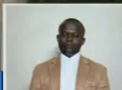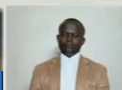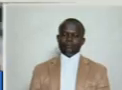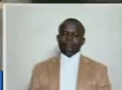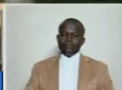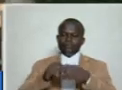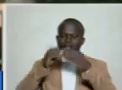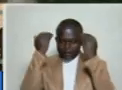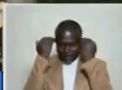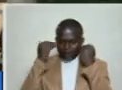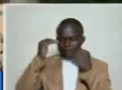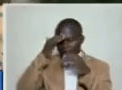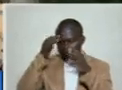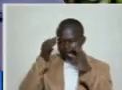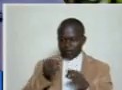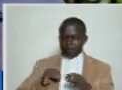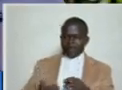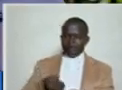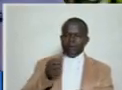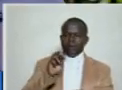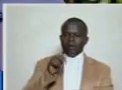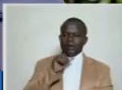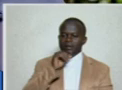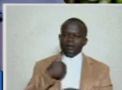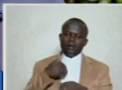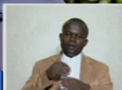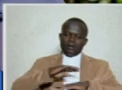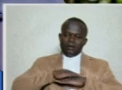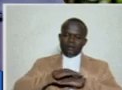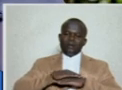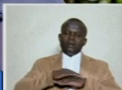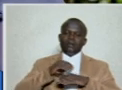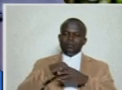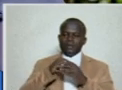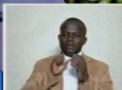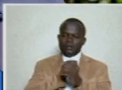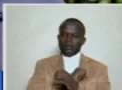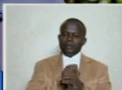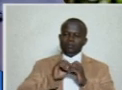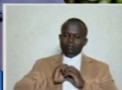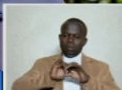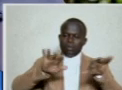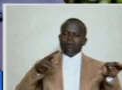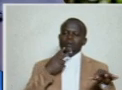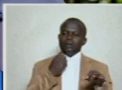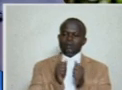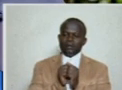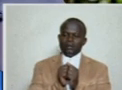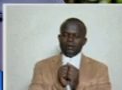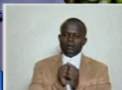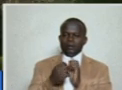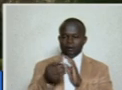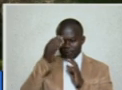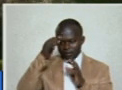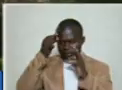Inkuru y'uko urukiko rw'Ikirenga rwanzuye ko madamu wa Murera Salama atujuje ibisabwa n'amategeko ku mwanya w'umusenateri yabaye kimomo kuri uyu wa kabiri. Kopi y'urubanza